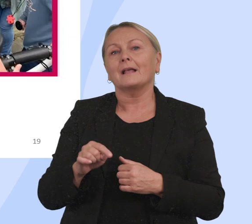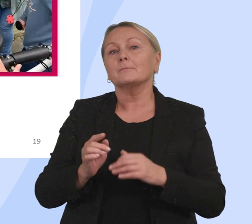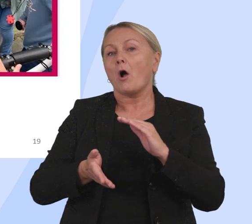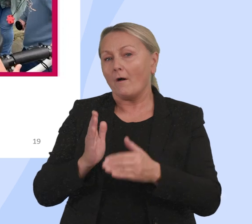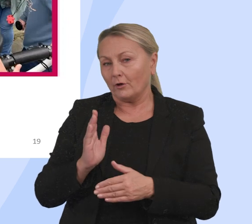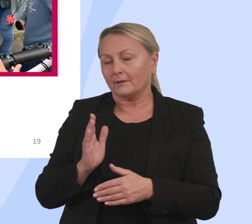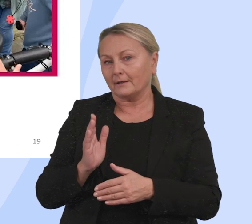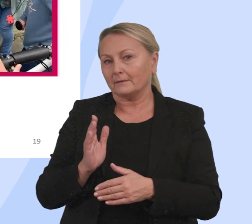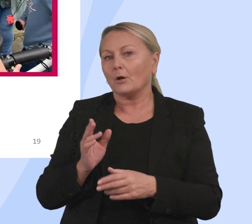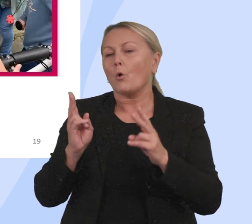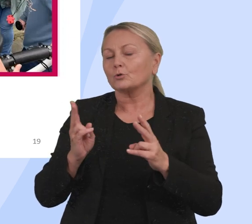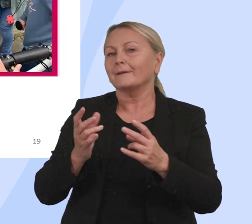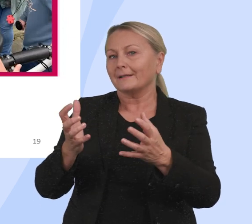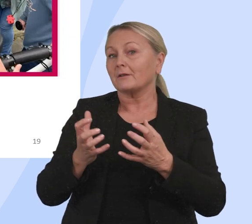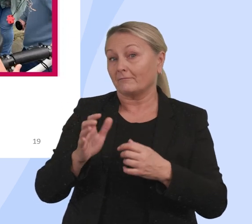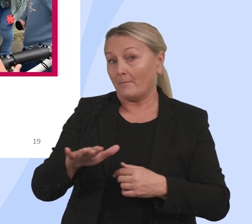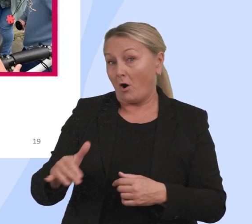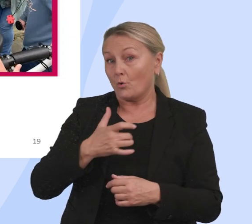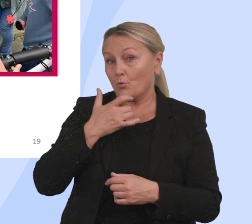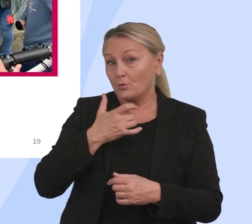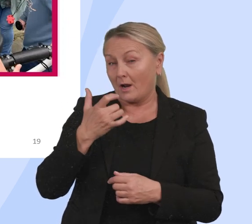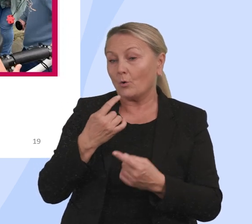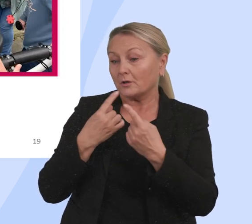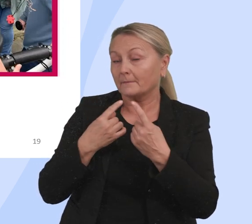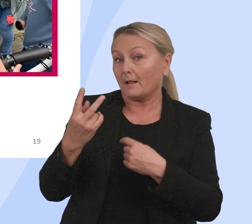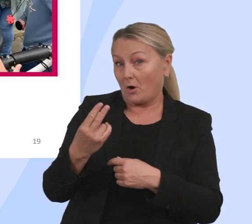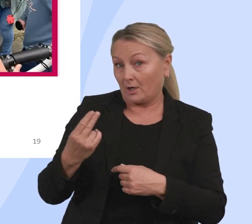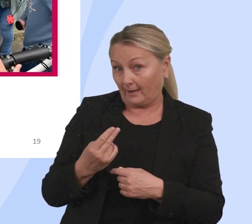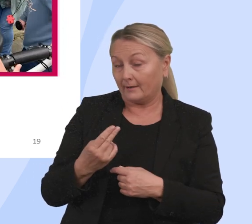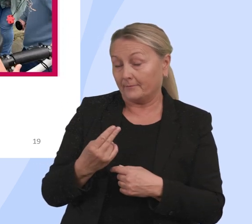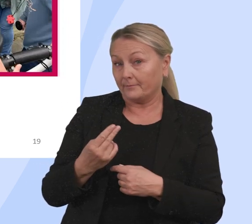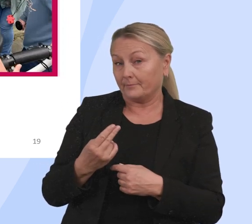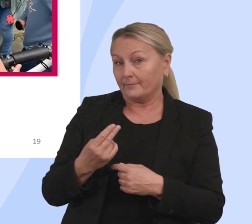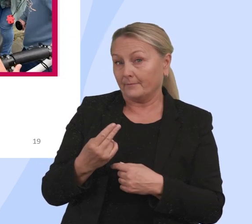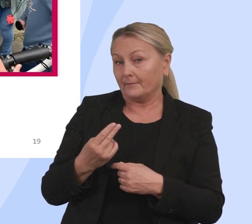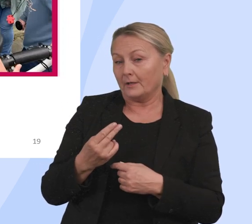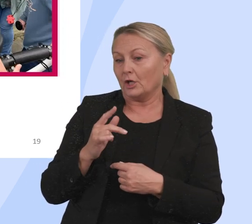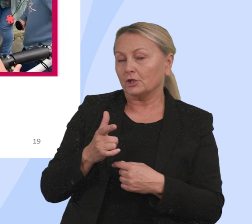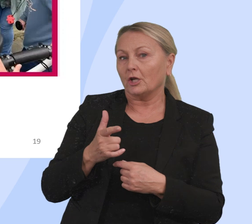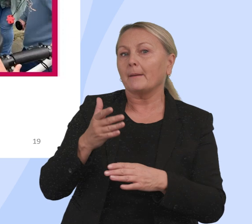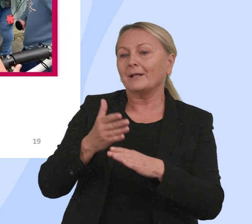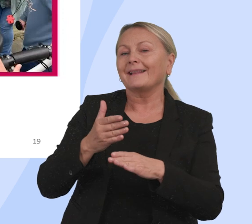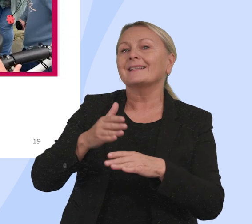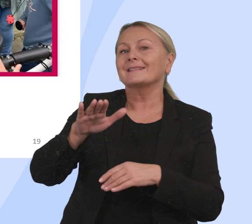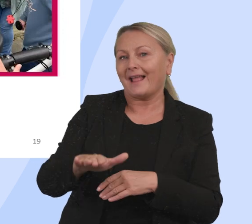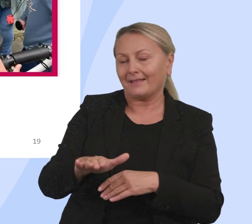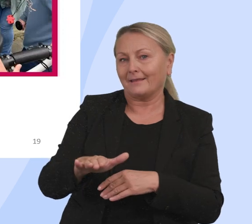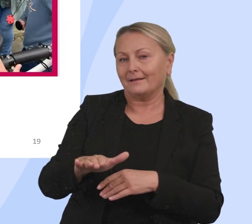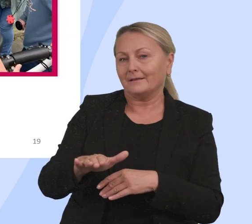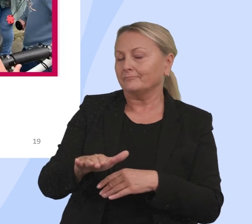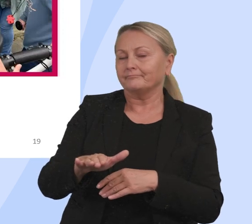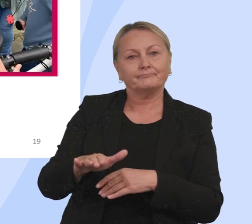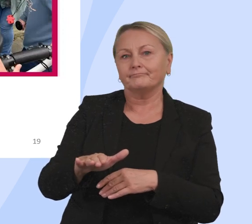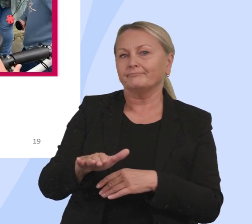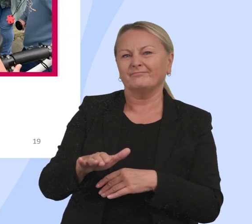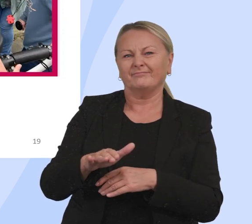også interessant for børn og unge og samtalepartnerne, fordi de er de rigtige steder. Det ville jo ikke være særlig interessant at være